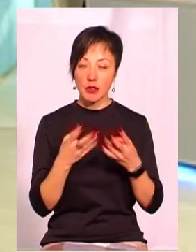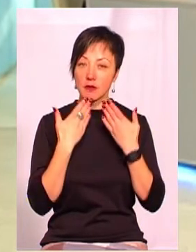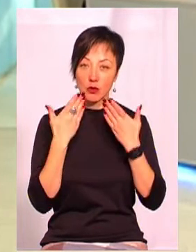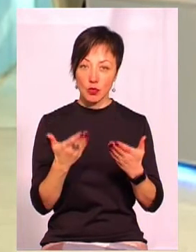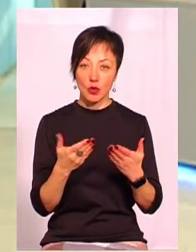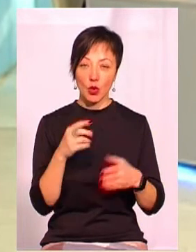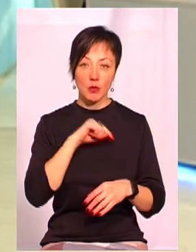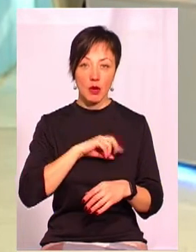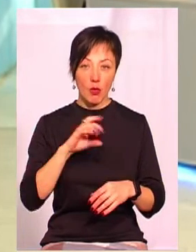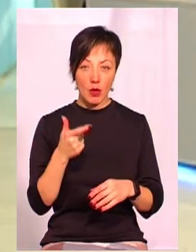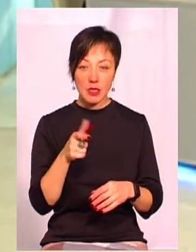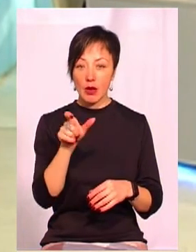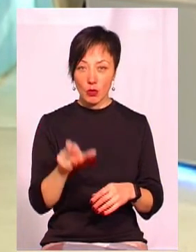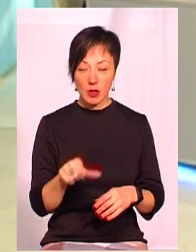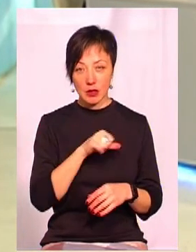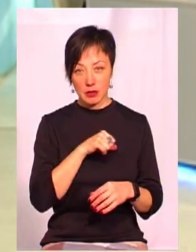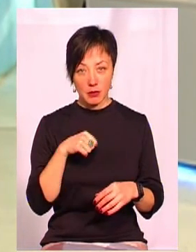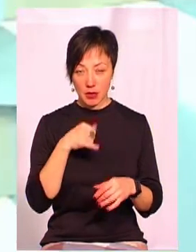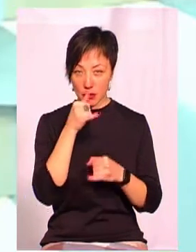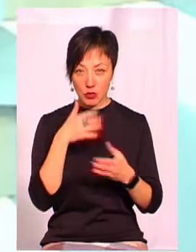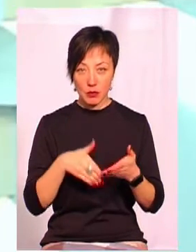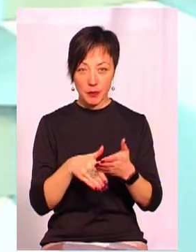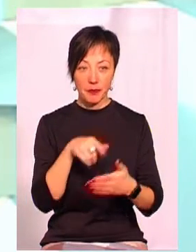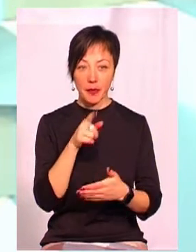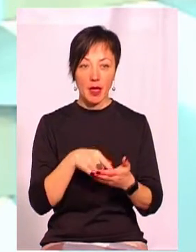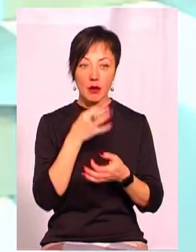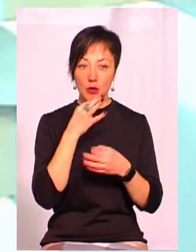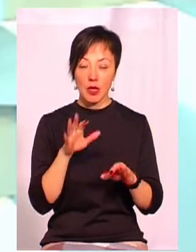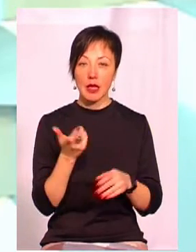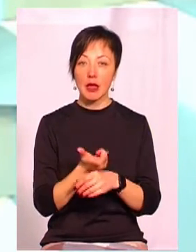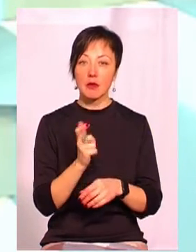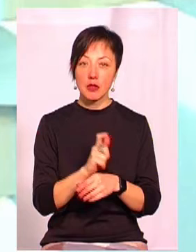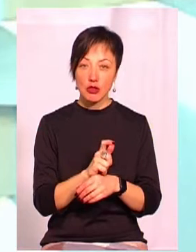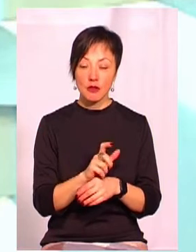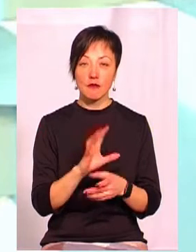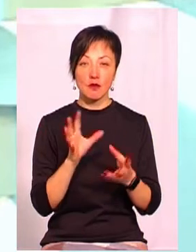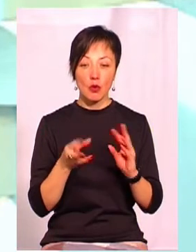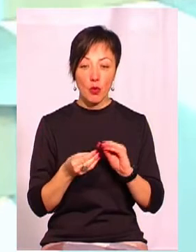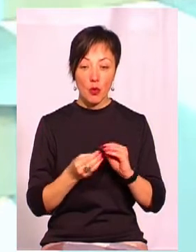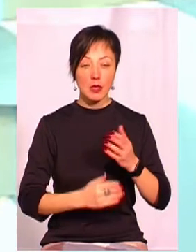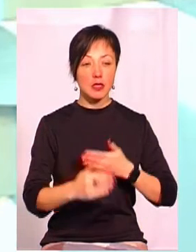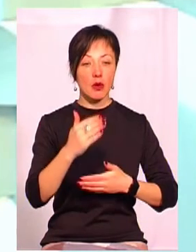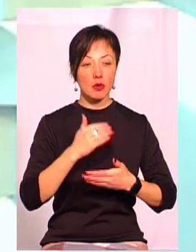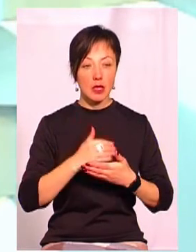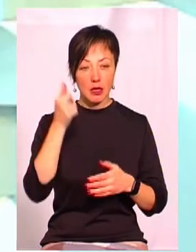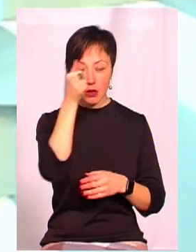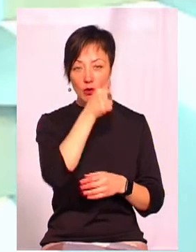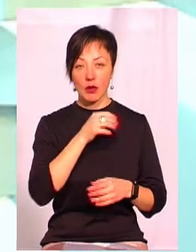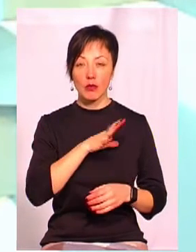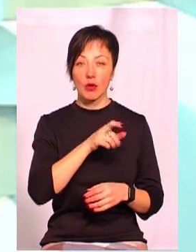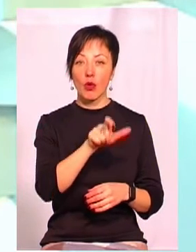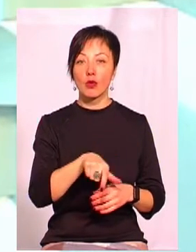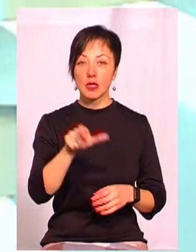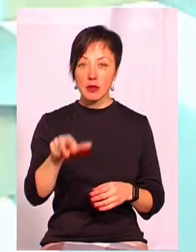необхідно звернутися до психолога? Сама людина ради не дасть. Ну, будь-які. Найбільше всього за останні роки було